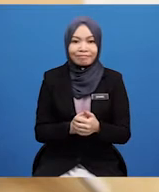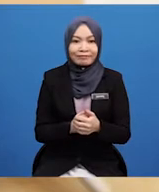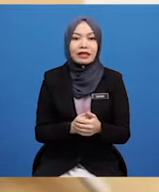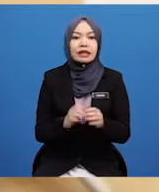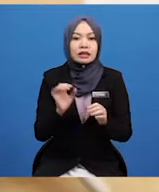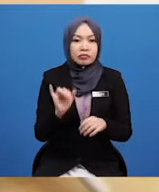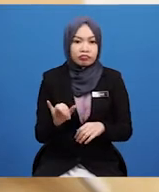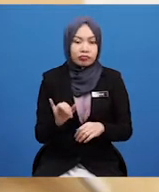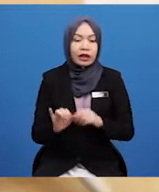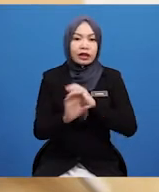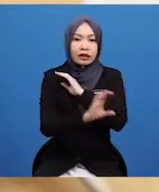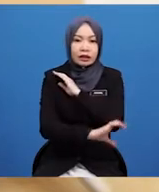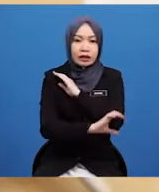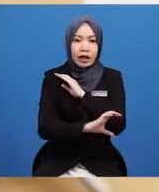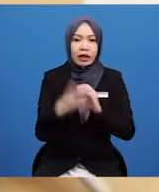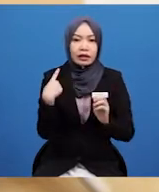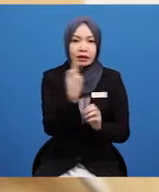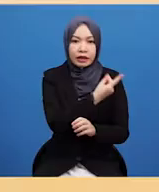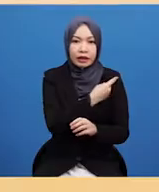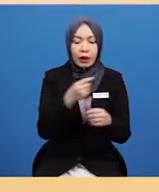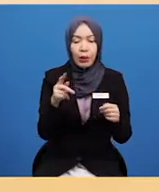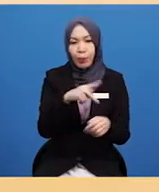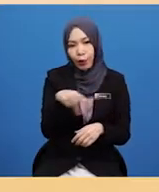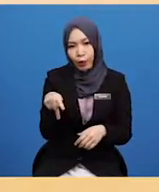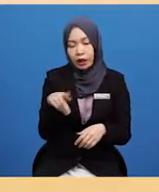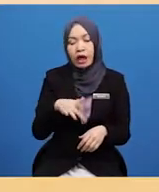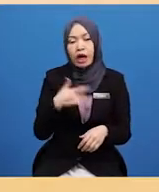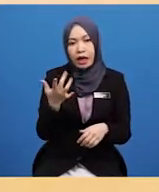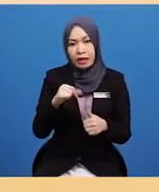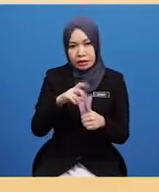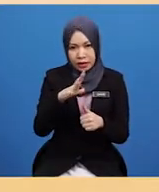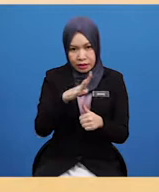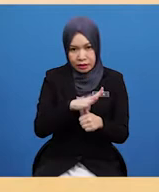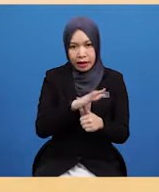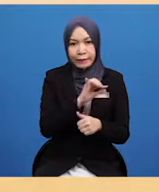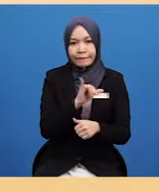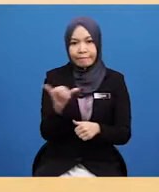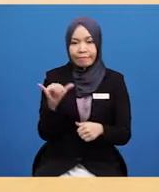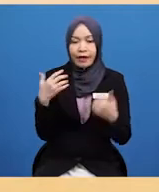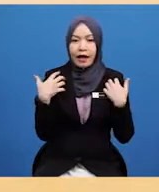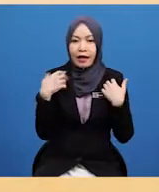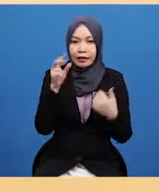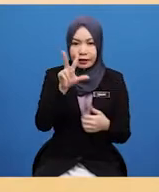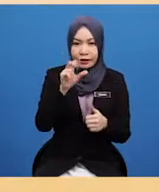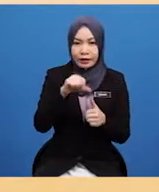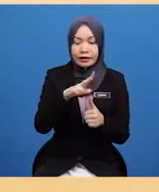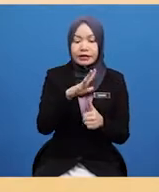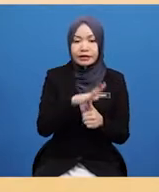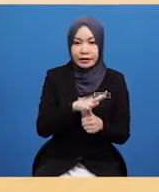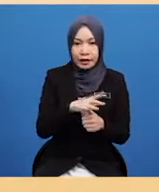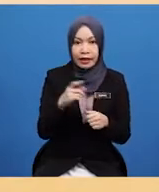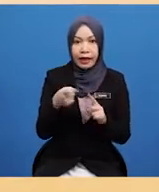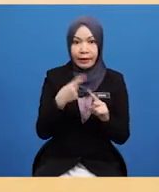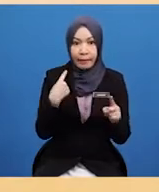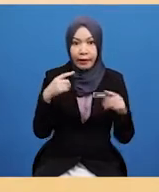menerima kesan akibat peperangan ini. terdapat tiga kesan utama Perang Dunia